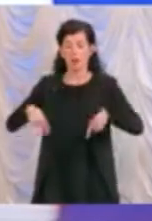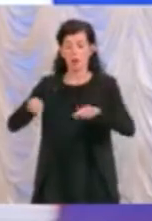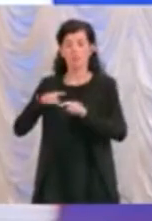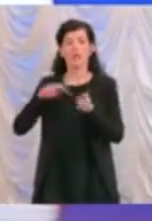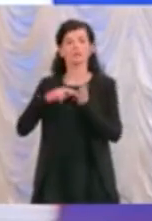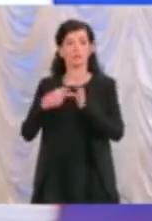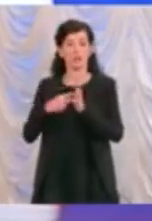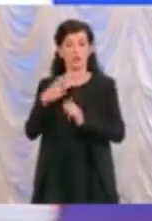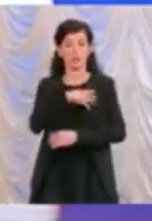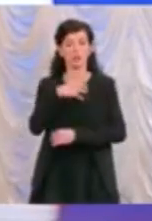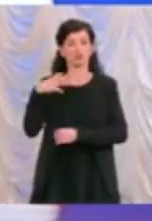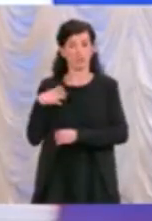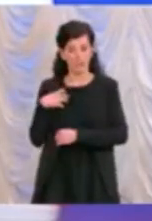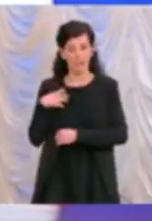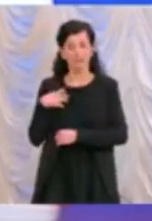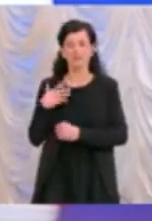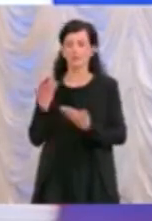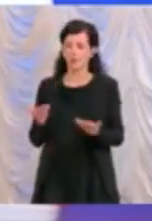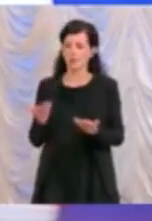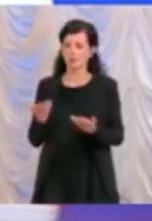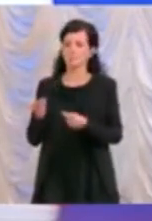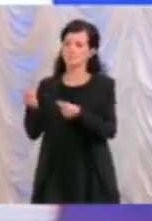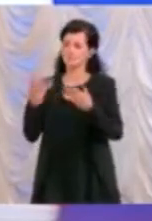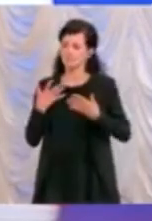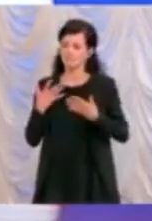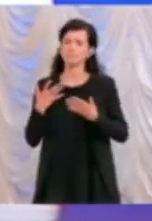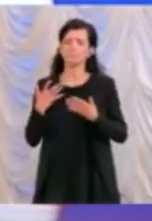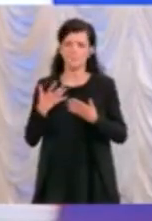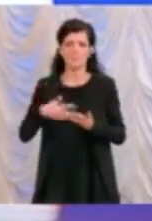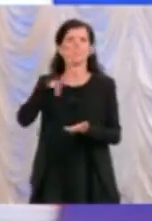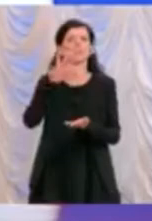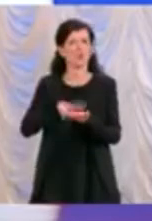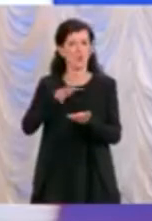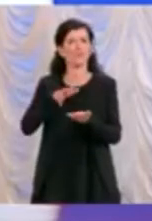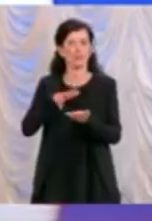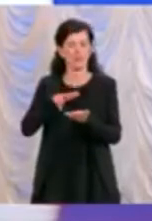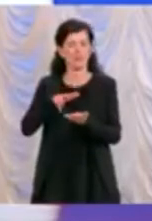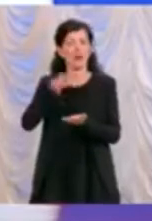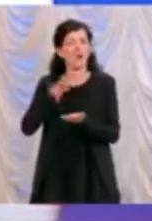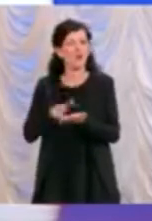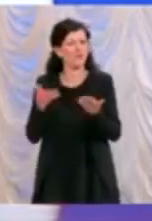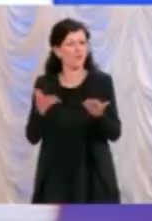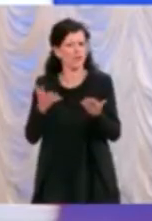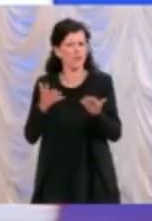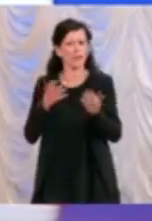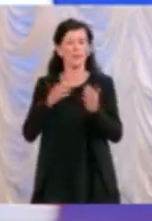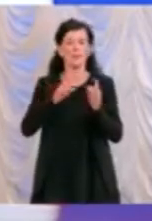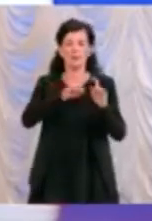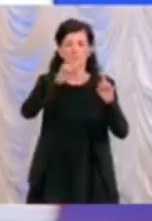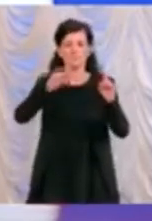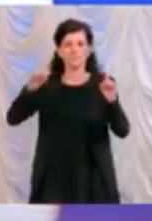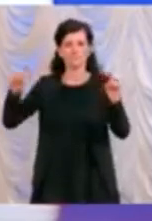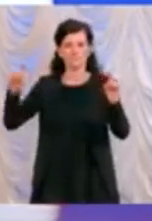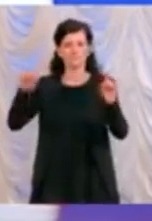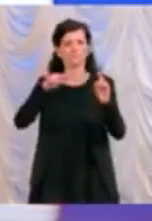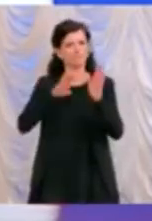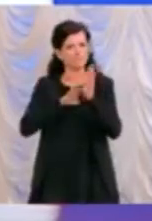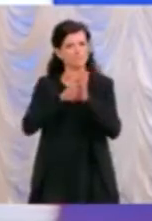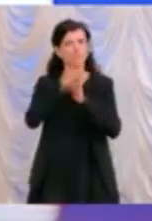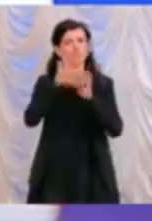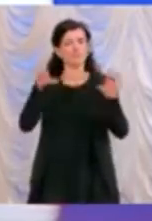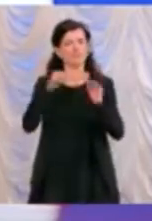ci ha dato una conferma i segnali della curva epidemiologica sono incoraggianti